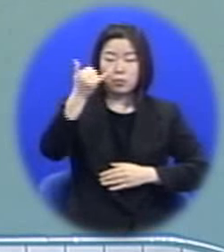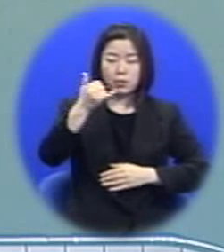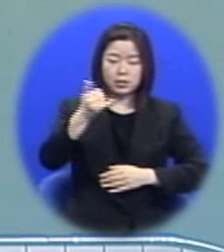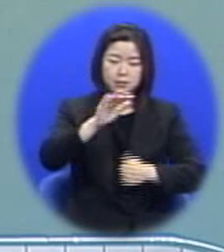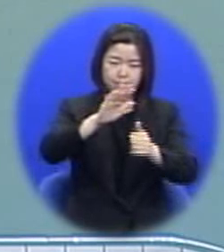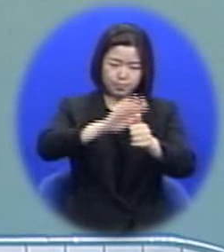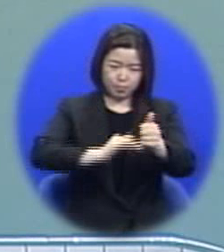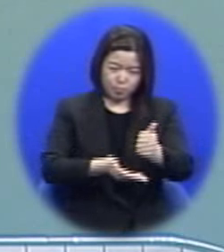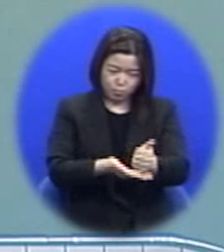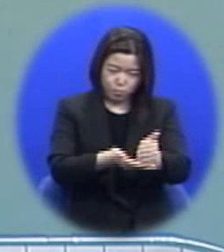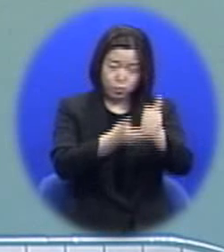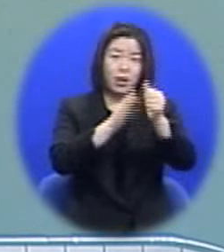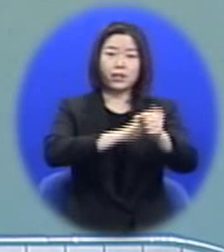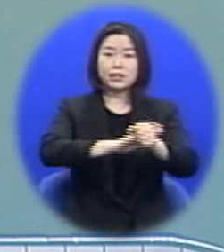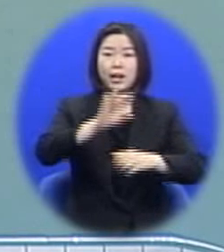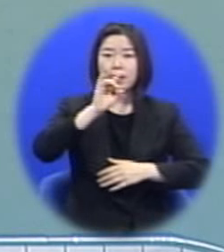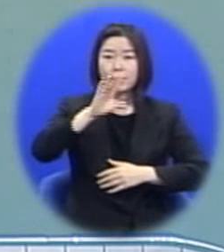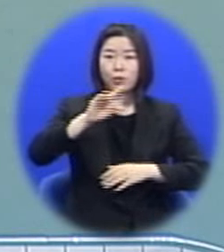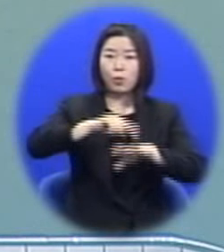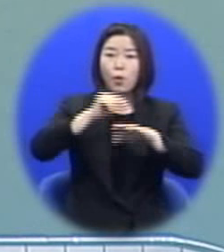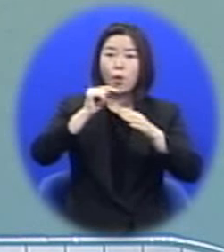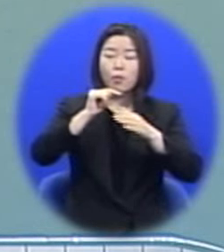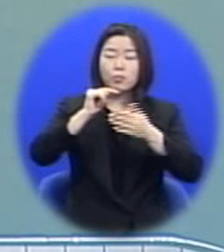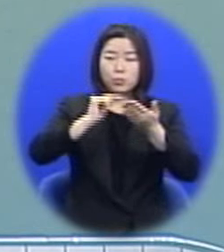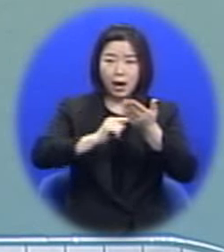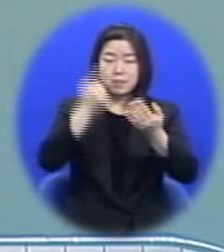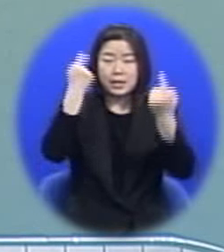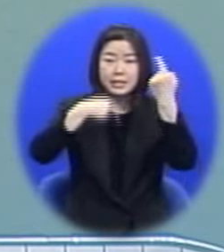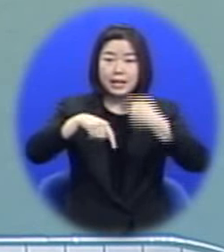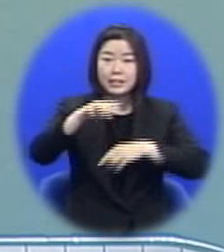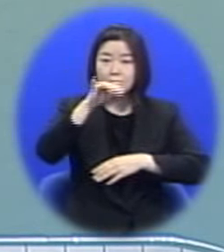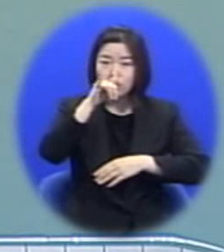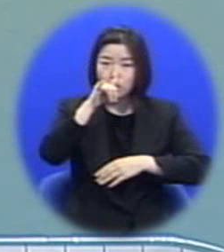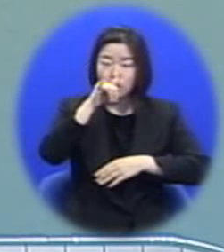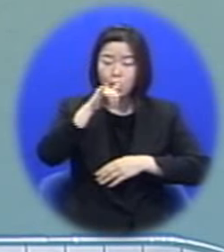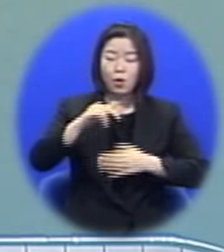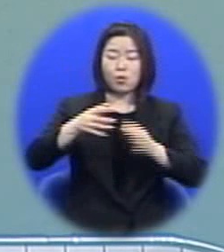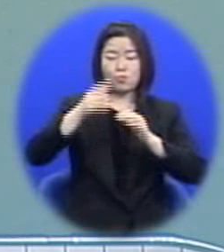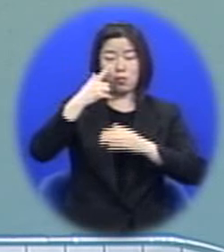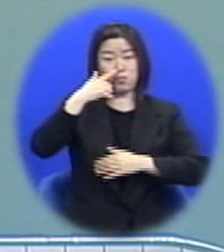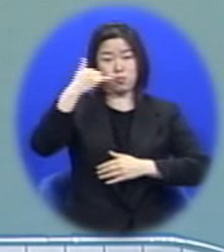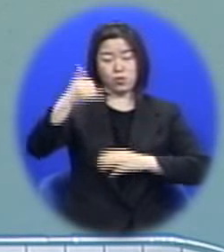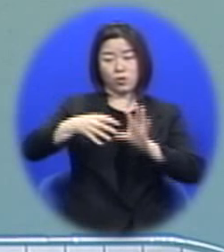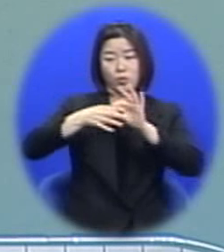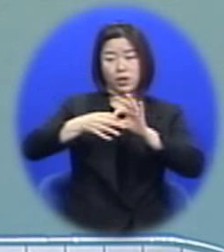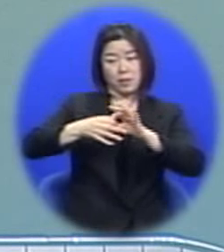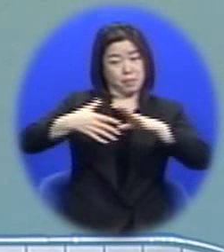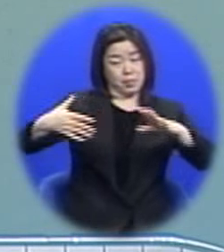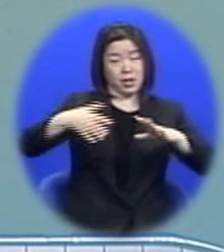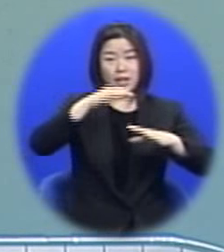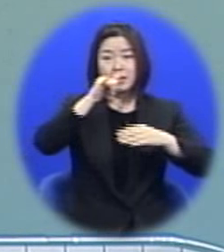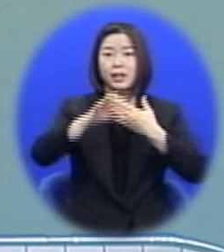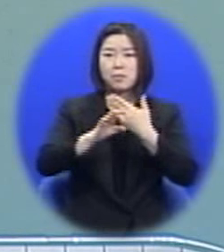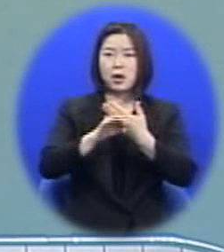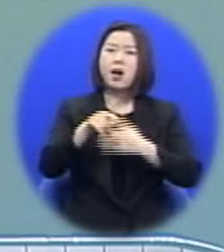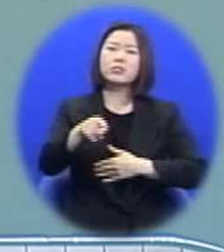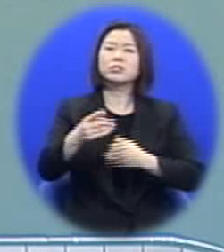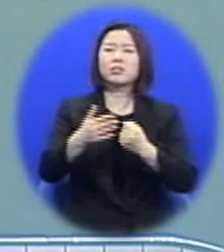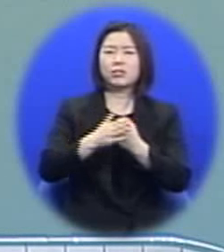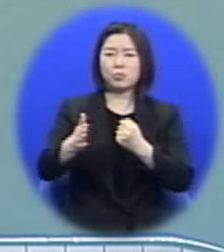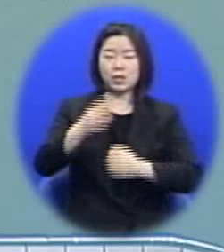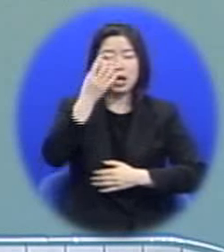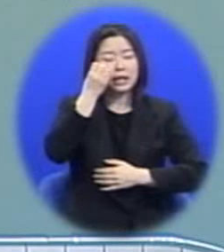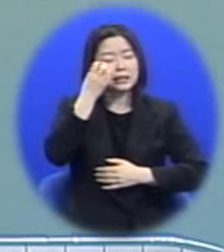되고 부모님에 대해서 마음에 상처가 있고 부모님과 관계가 이렇게 좀 깨어져 있다면 그것 때문에